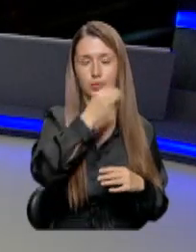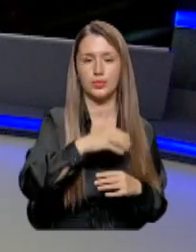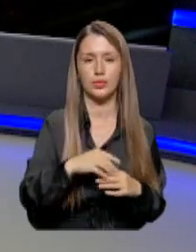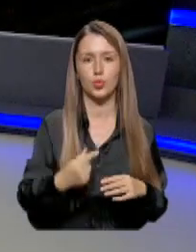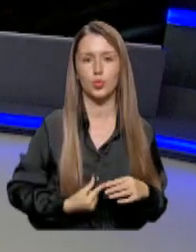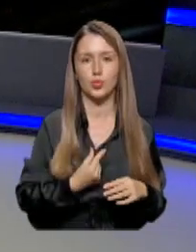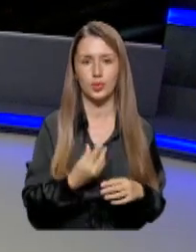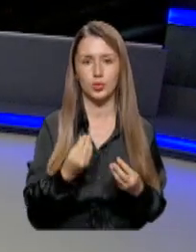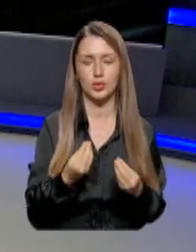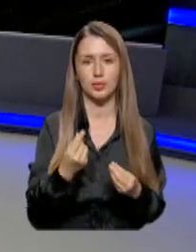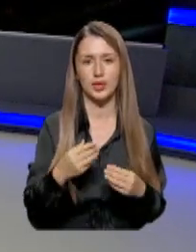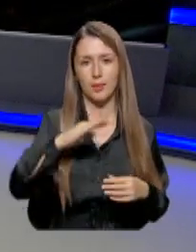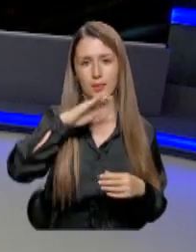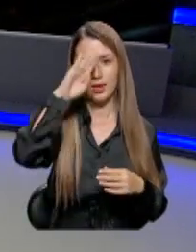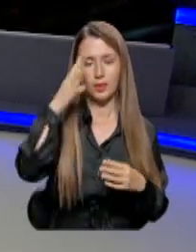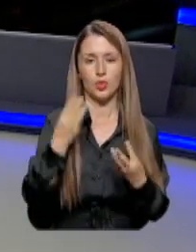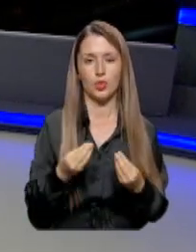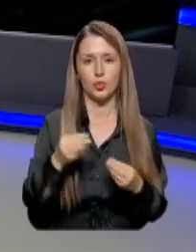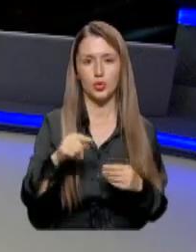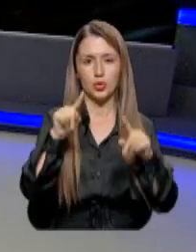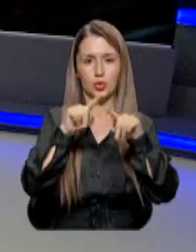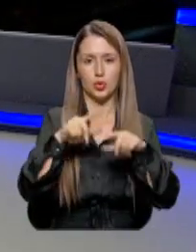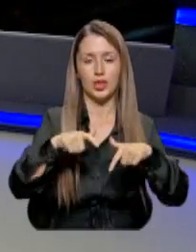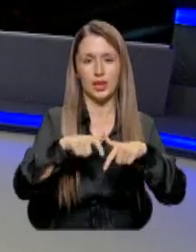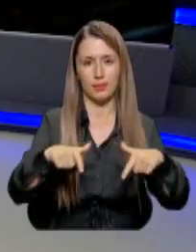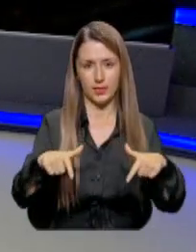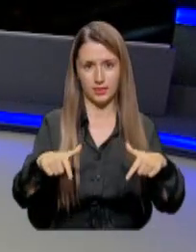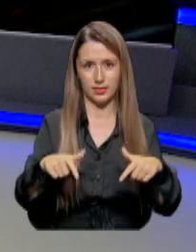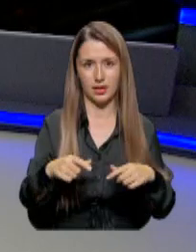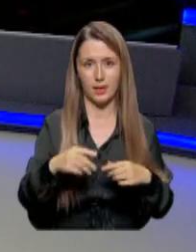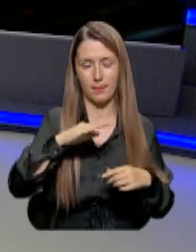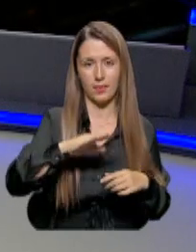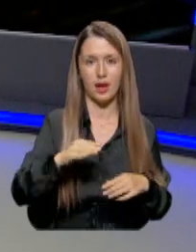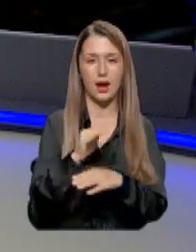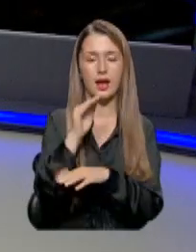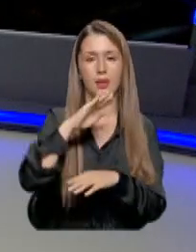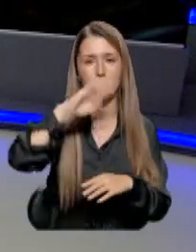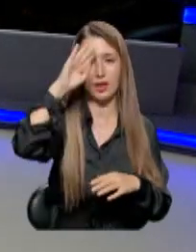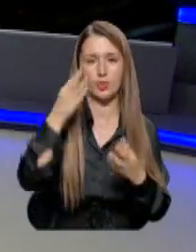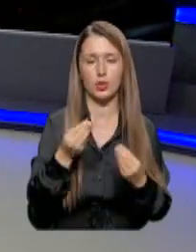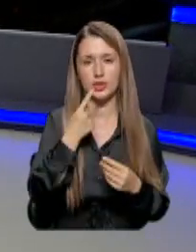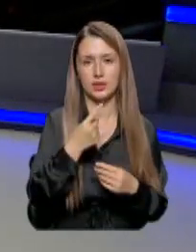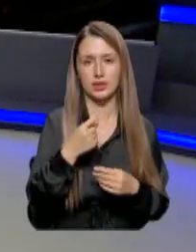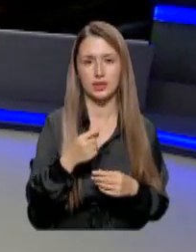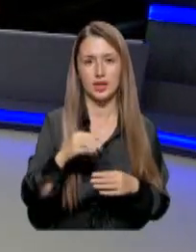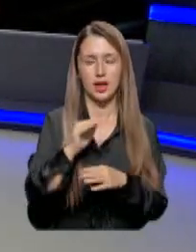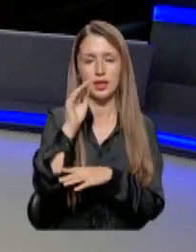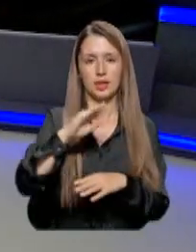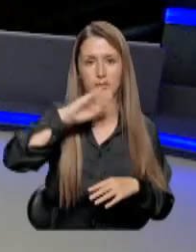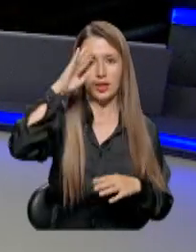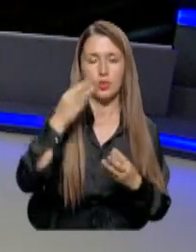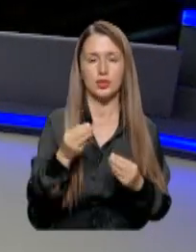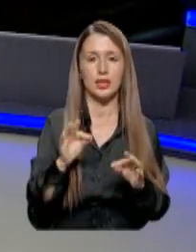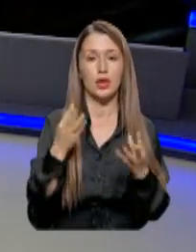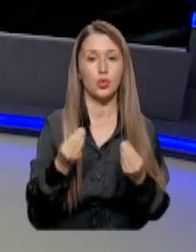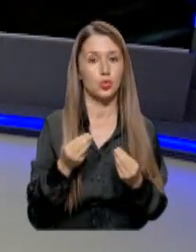Umarım güzel bir bayram geçirirsiniz. Bugünkü tabelamızda bayram, hayat bayram olsa dedik. Hayat bayram olsa ne